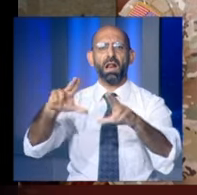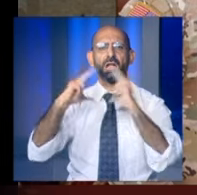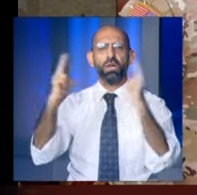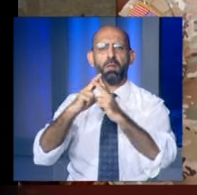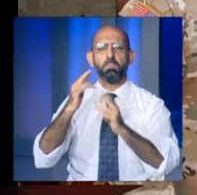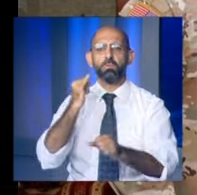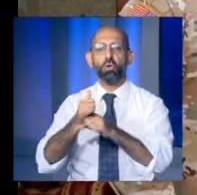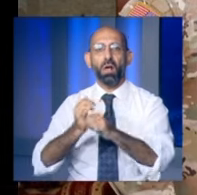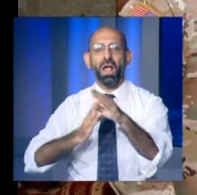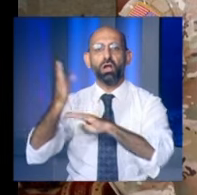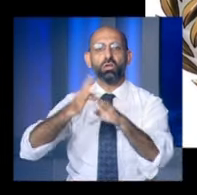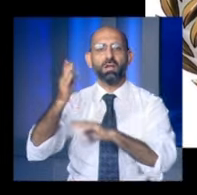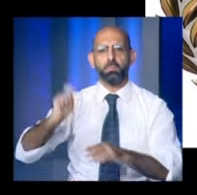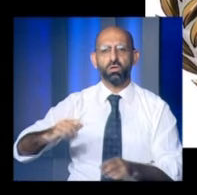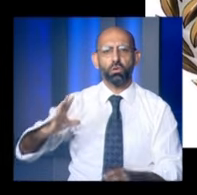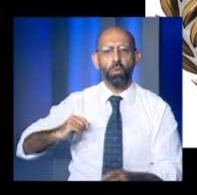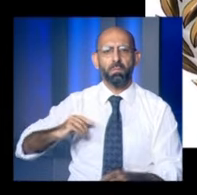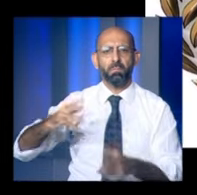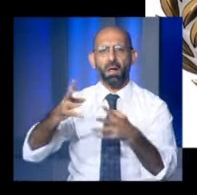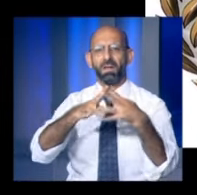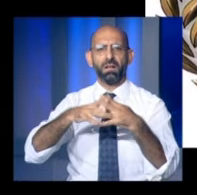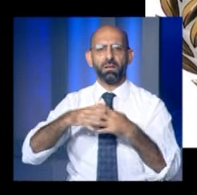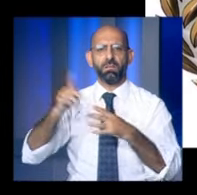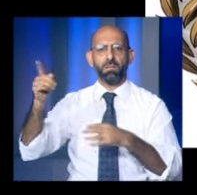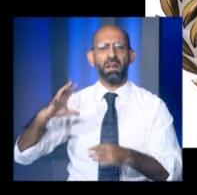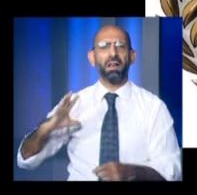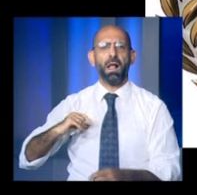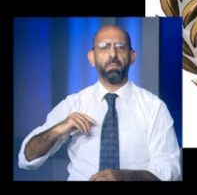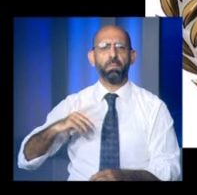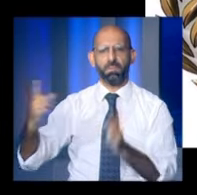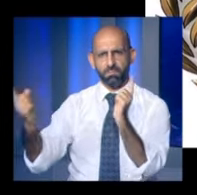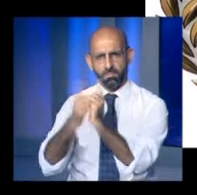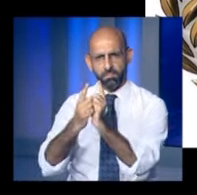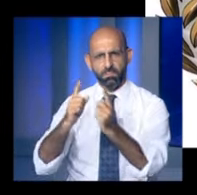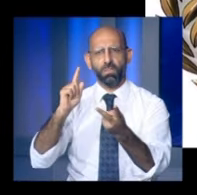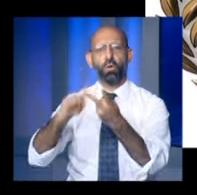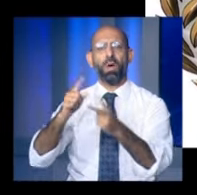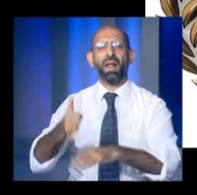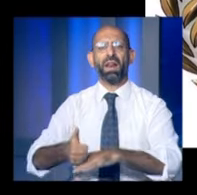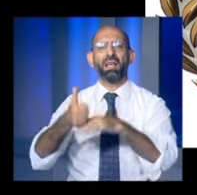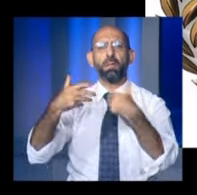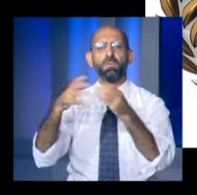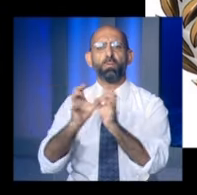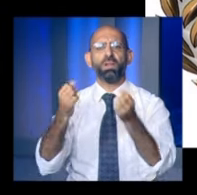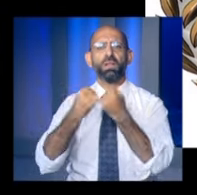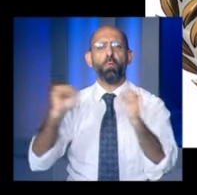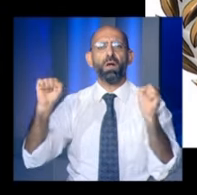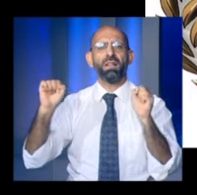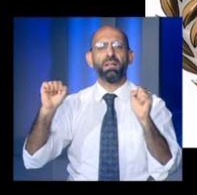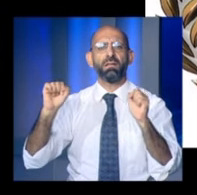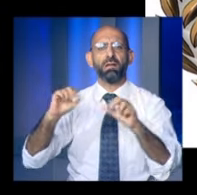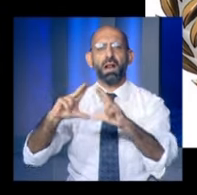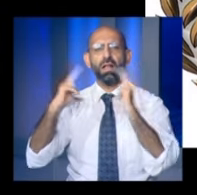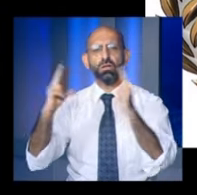بينها لقاء في مبنى الكونغرس مع رئيس لجنة الشؤون الخارجية في مجلس النواب الأمريكي النائب الجمهوري مايكل ماكول،